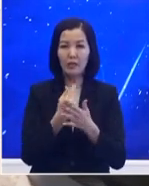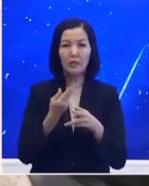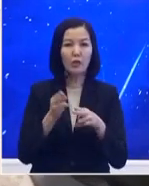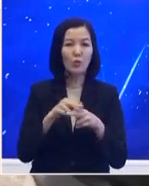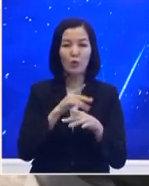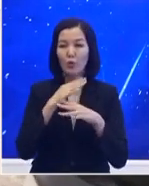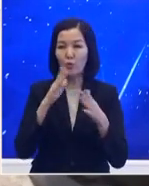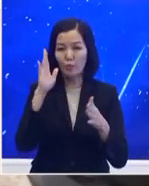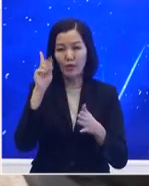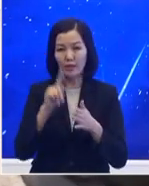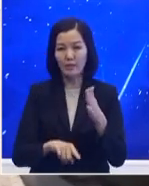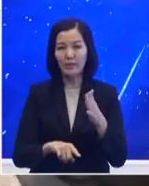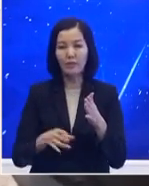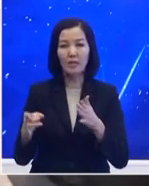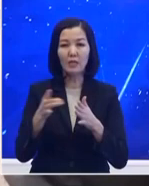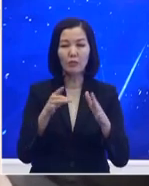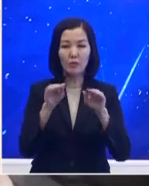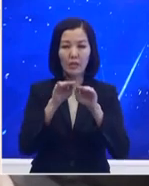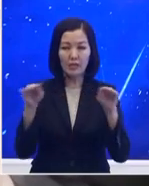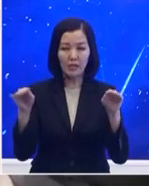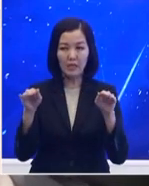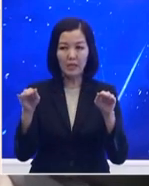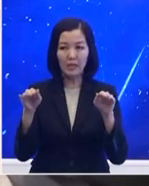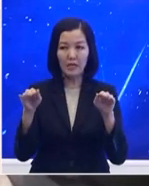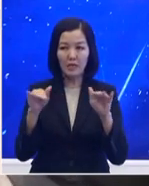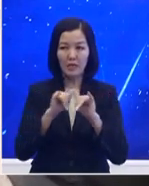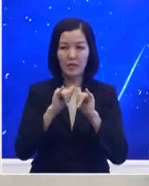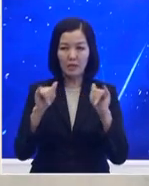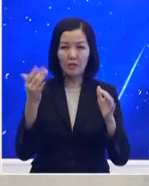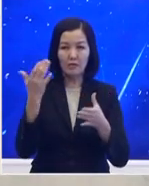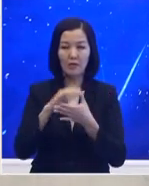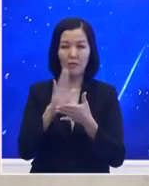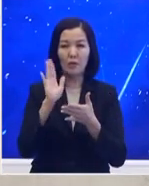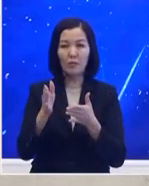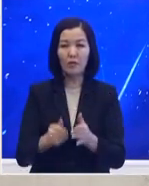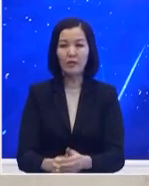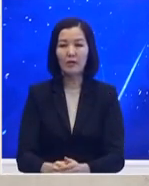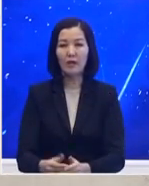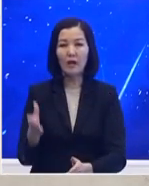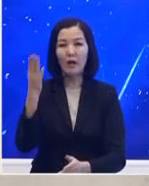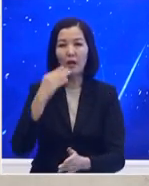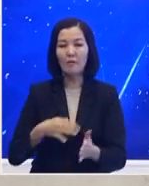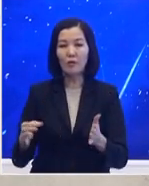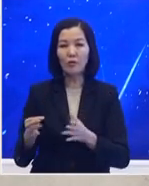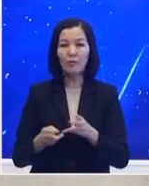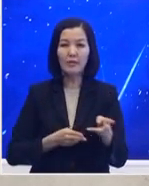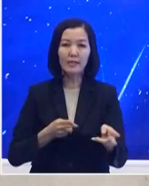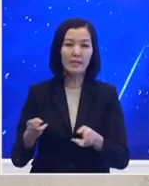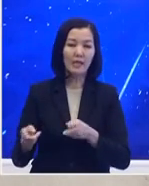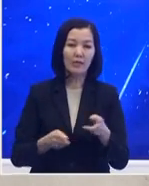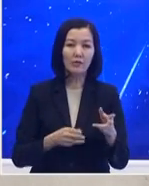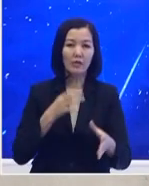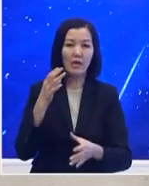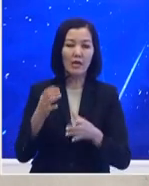осы біздің республиканың деңгейінде танымалы болады. Алматы облысының мәнерлеп сырғанаушылары мына